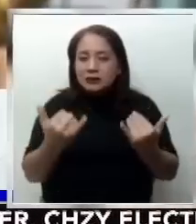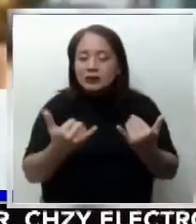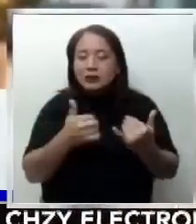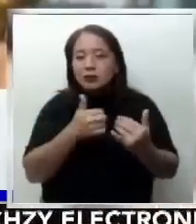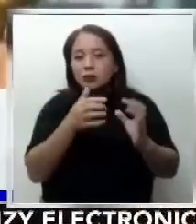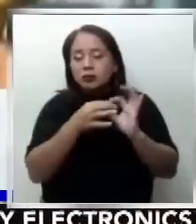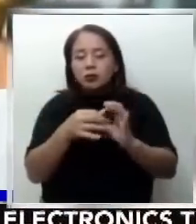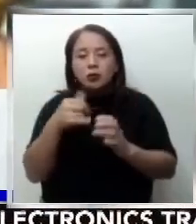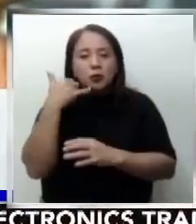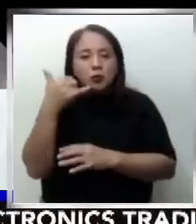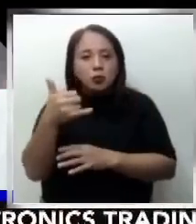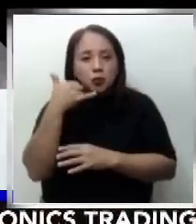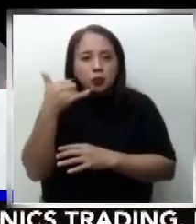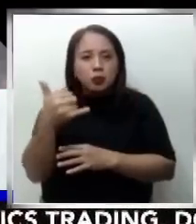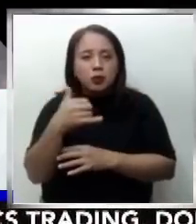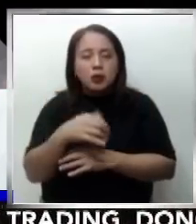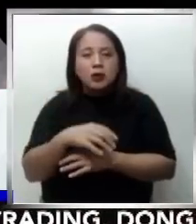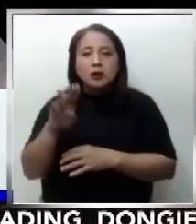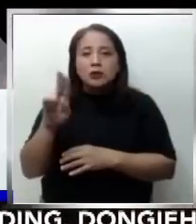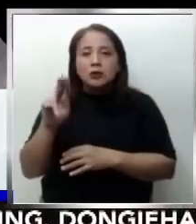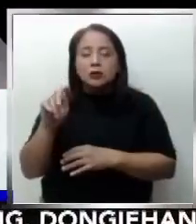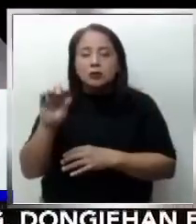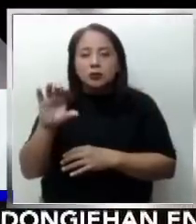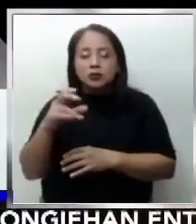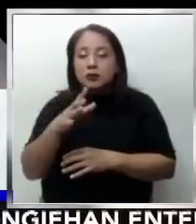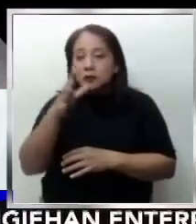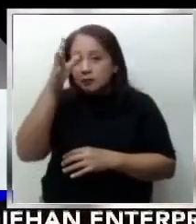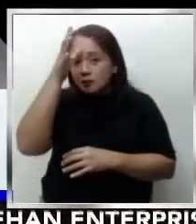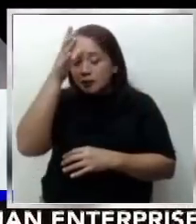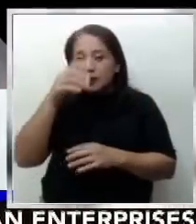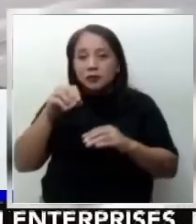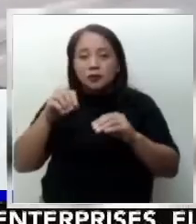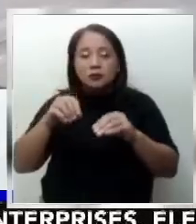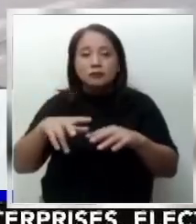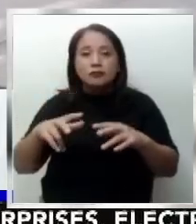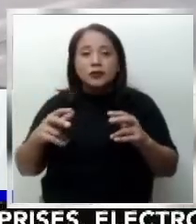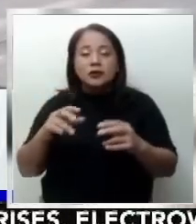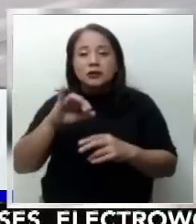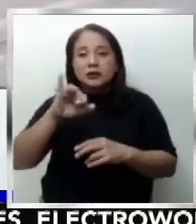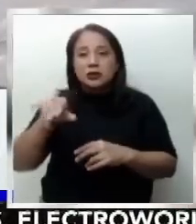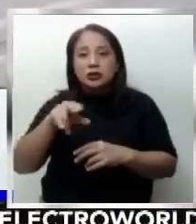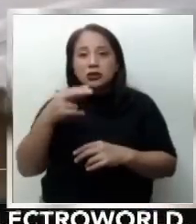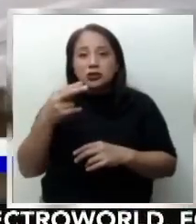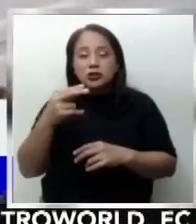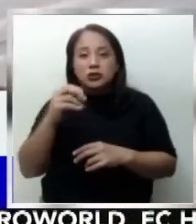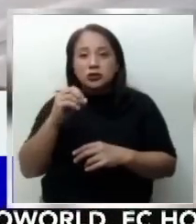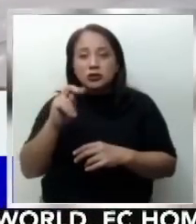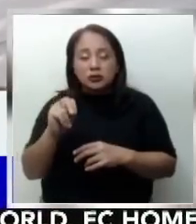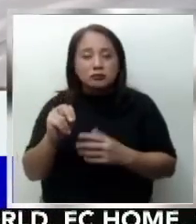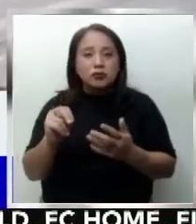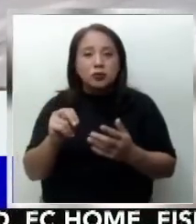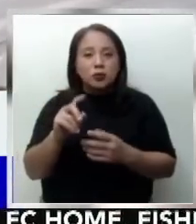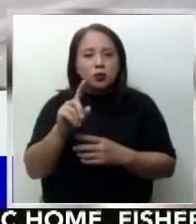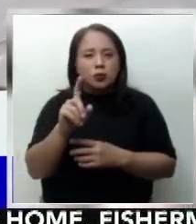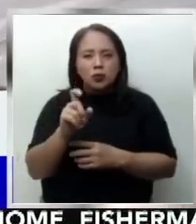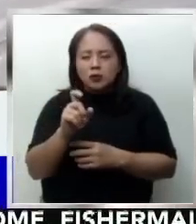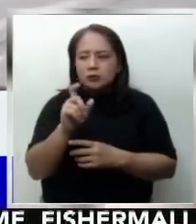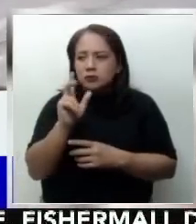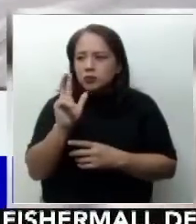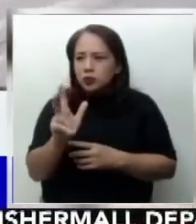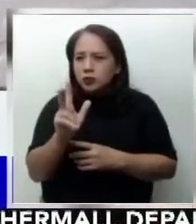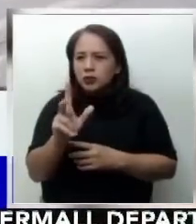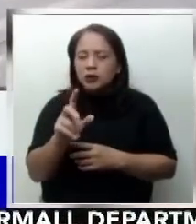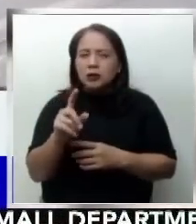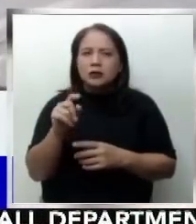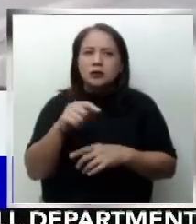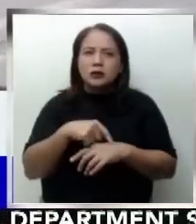ang natanggap ni Butch Inonog, ama ng nawawalang si John Claude. Isang 1:30, isang alas 4 at isang